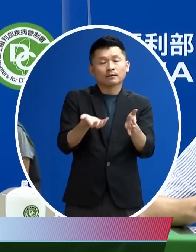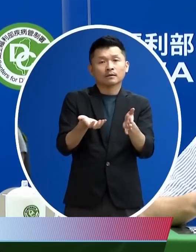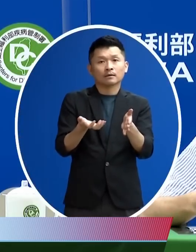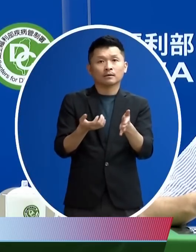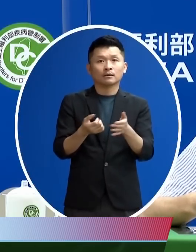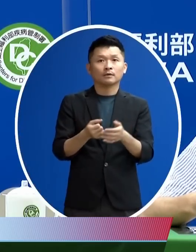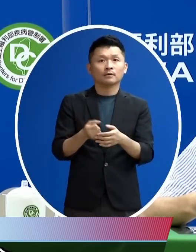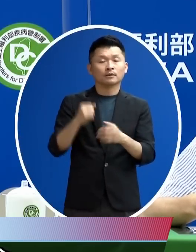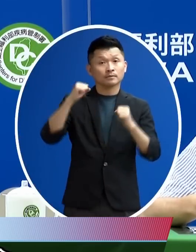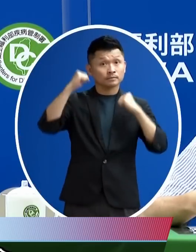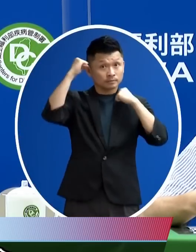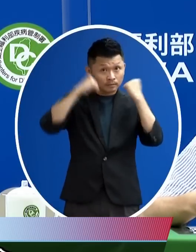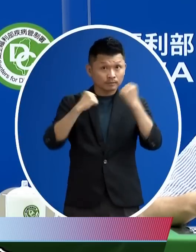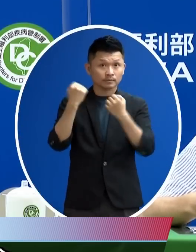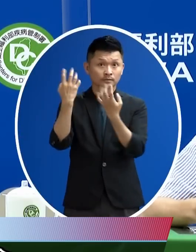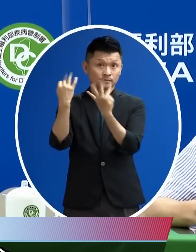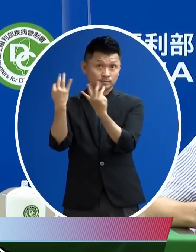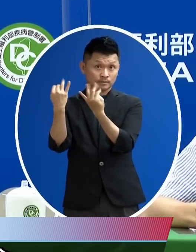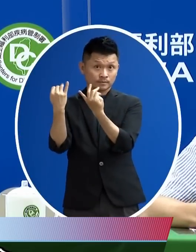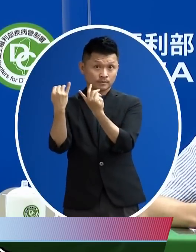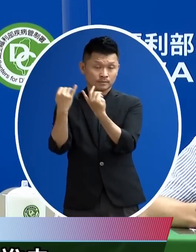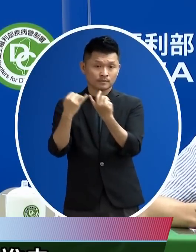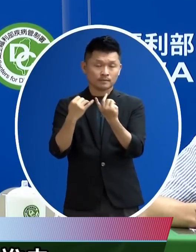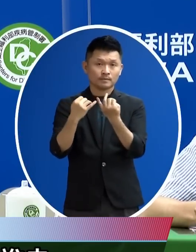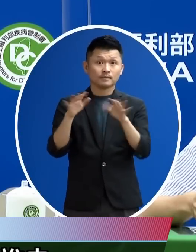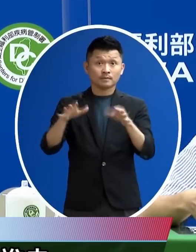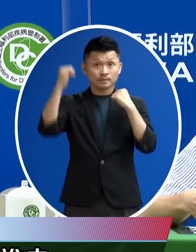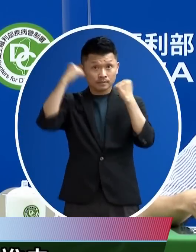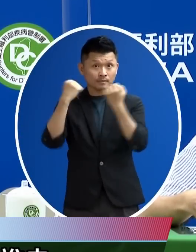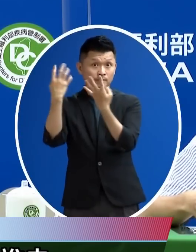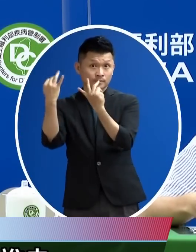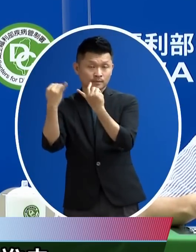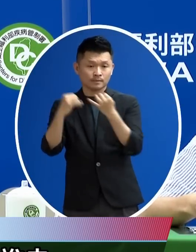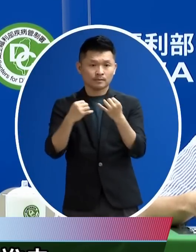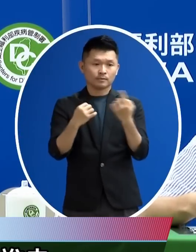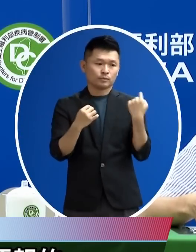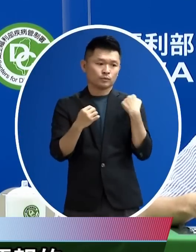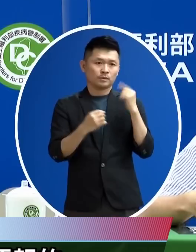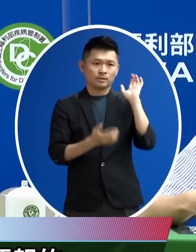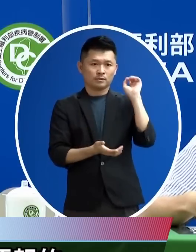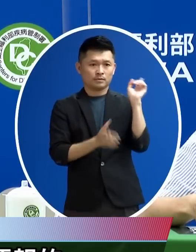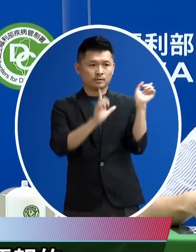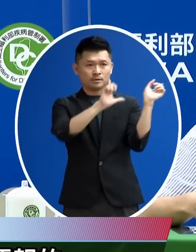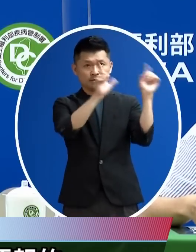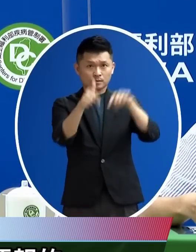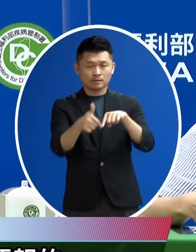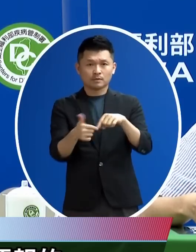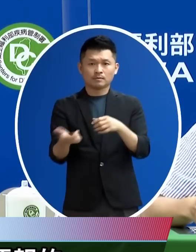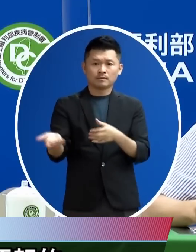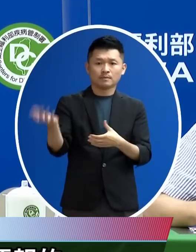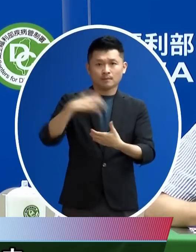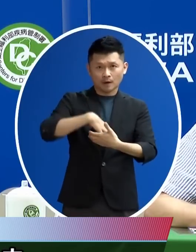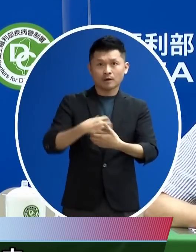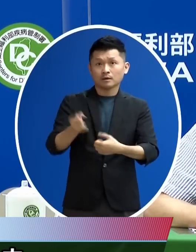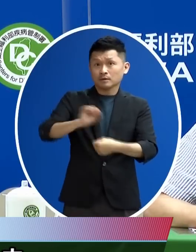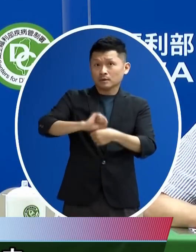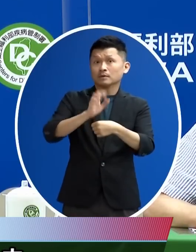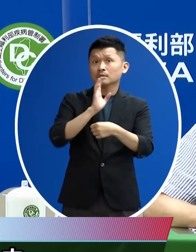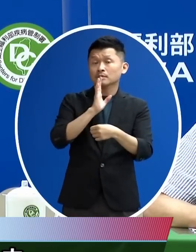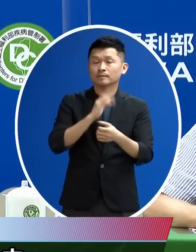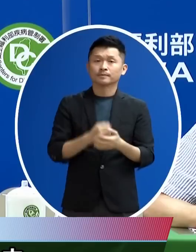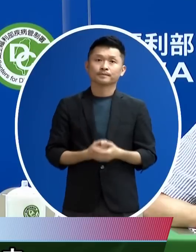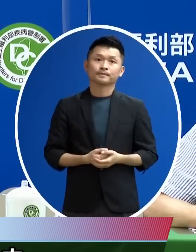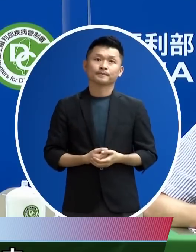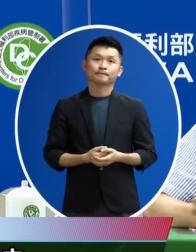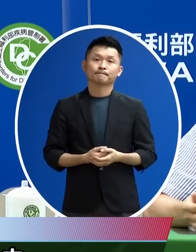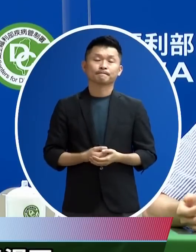截止点，所以早上的数目就会把今天早上的数目都加进去，那数目本来可能是明天要报的，然后今天的总的案例